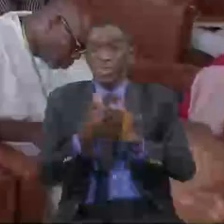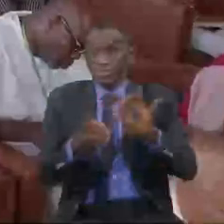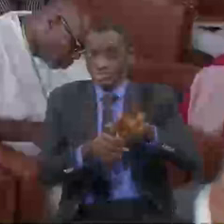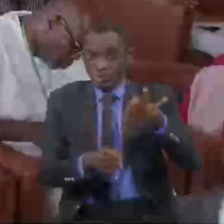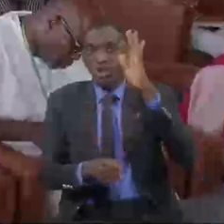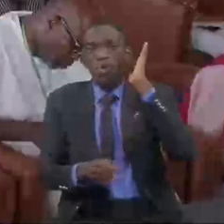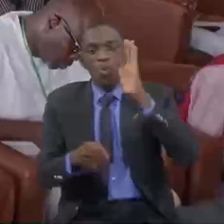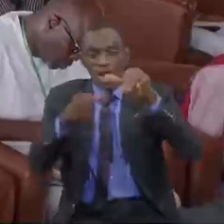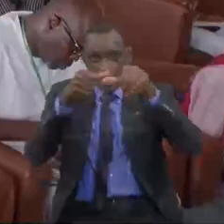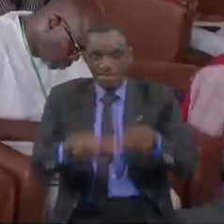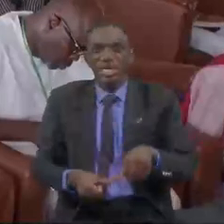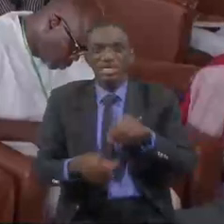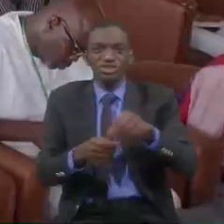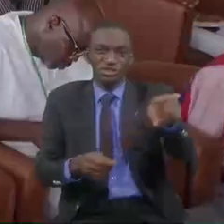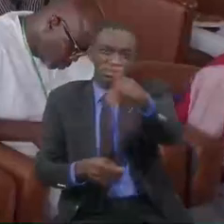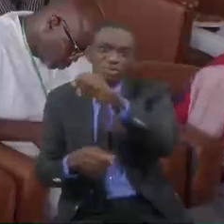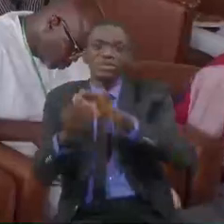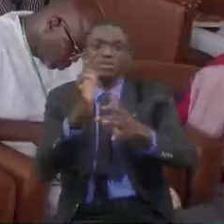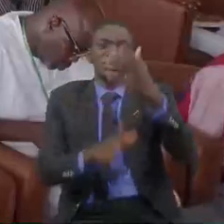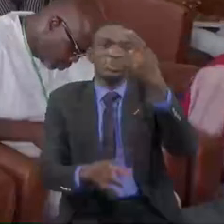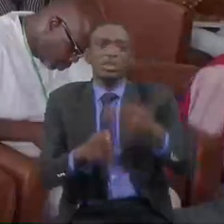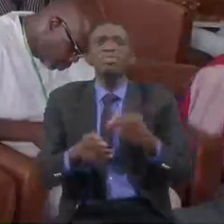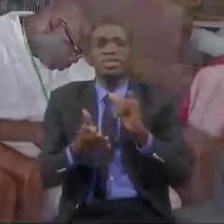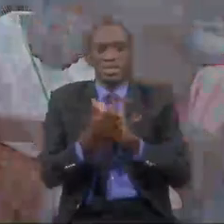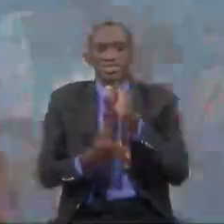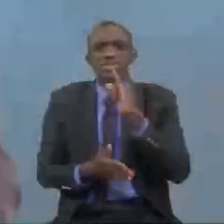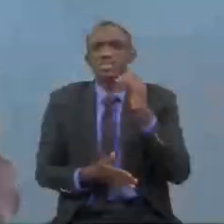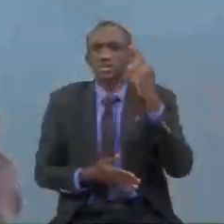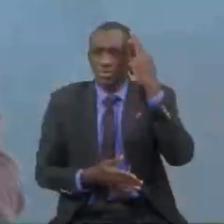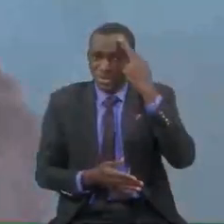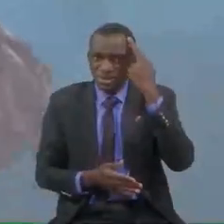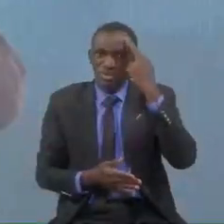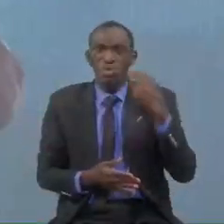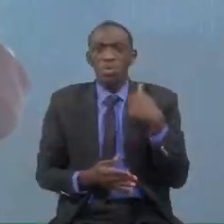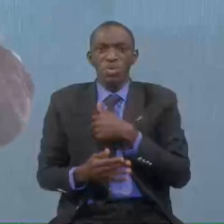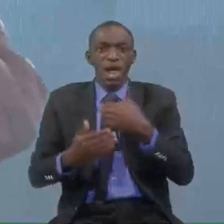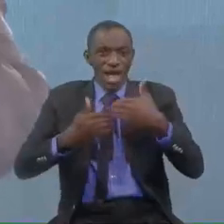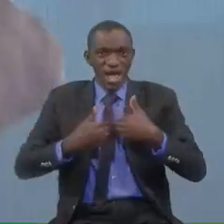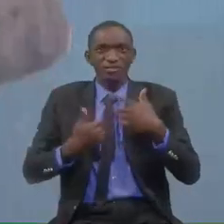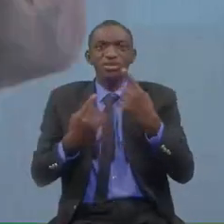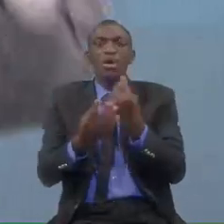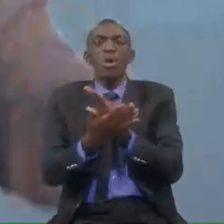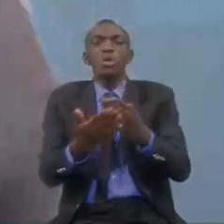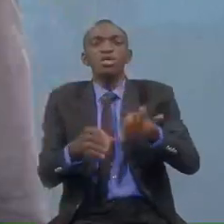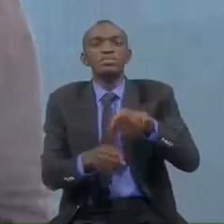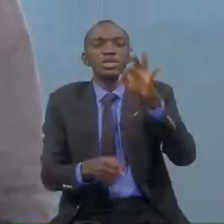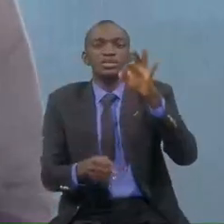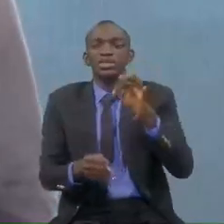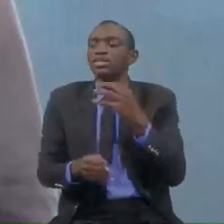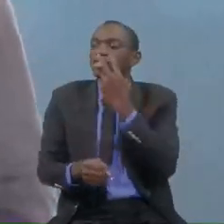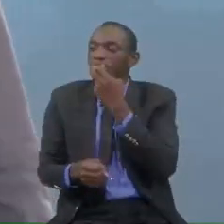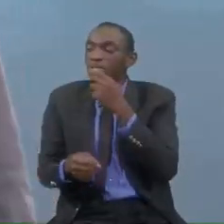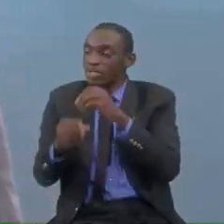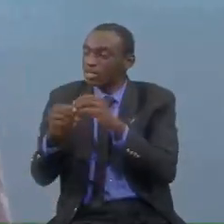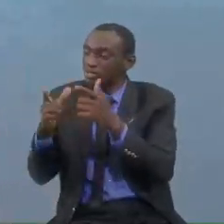L'Esprit va demeurer en vous. C'est l'essence d'avoir le Saint-Esprit. Parler en langue,